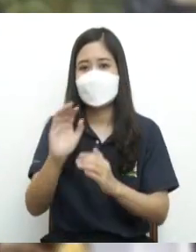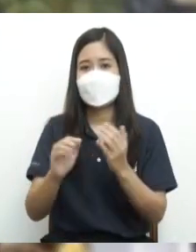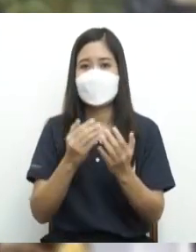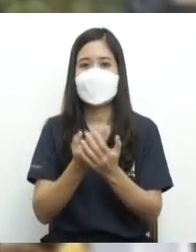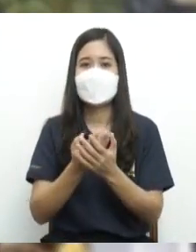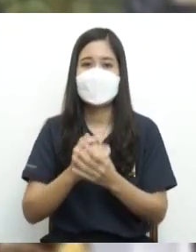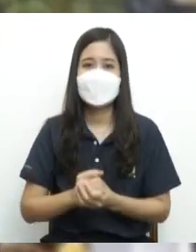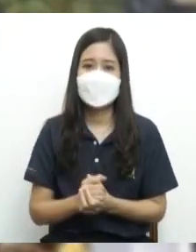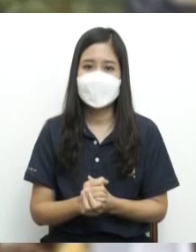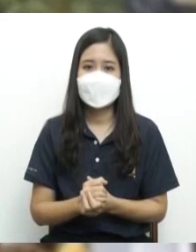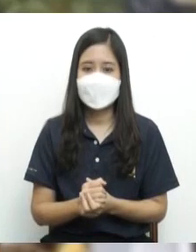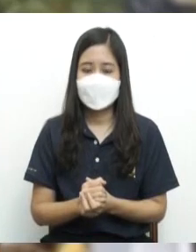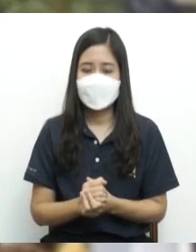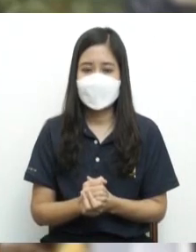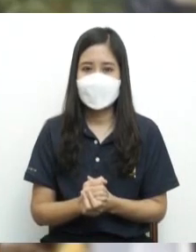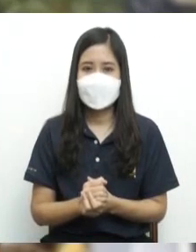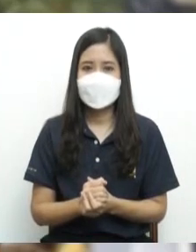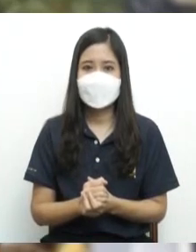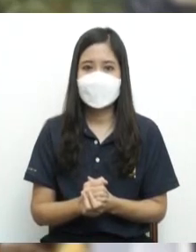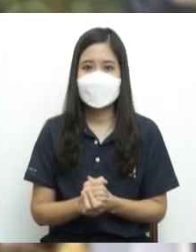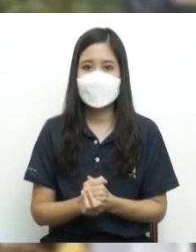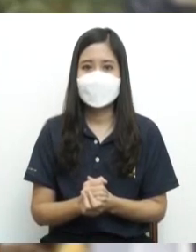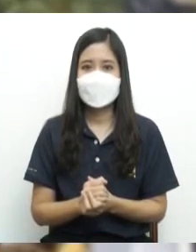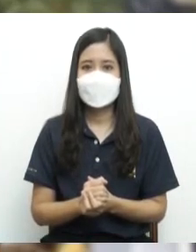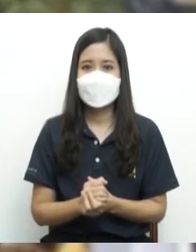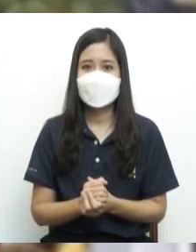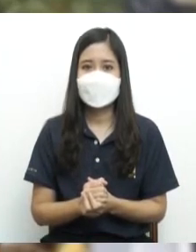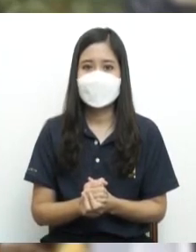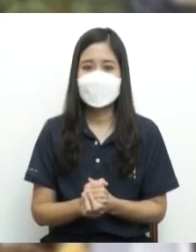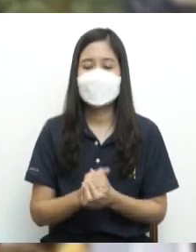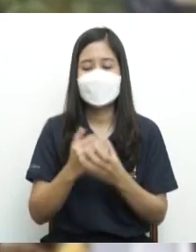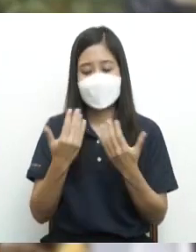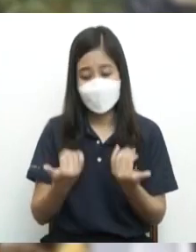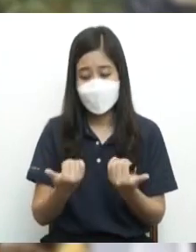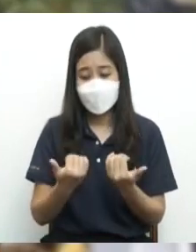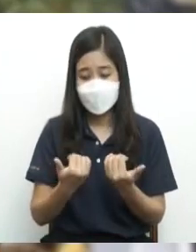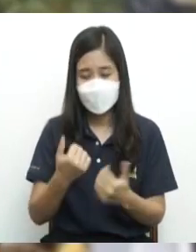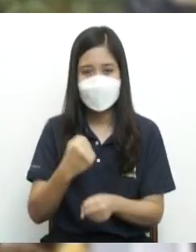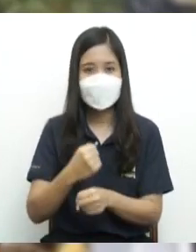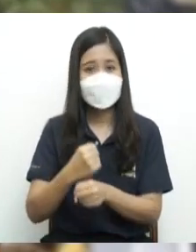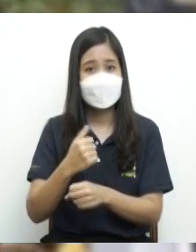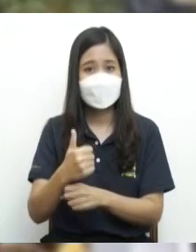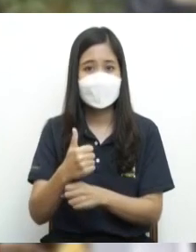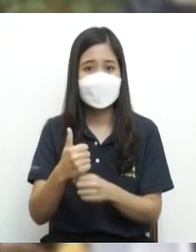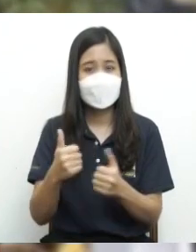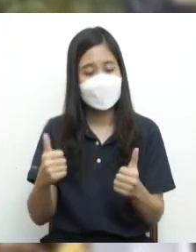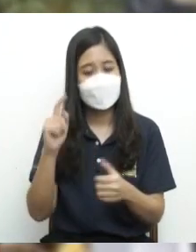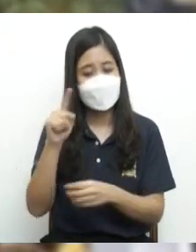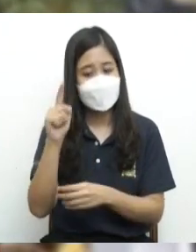ครับ ถ้าถามว่าวันนี้คือความสำเร็จไหมในความคิดผมก็คิดว่าสำเร็จ